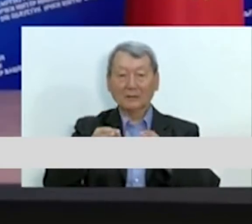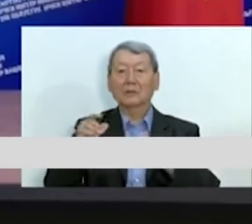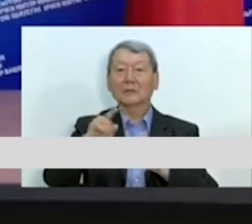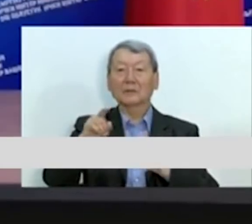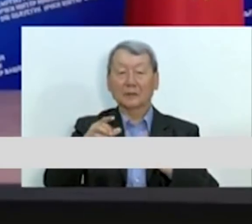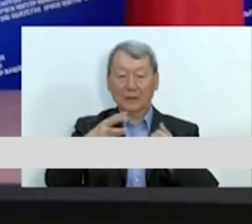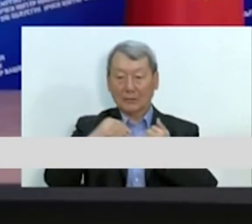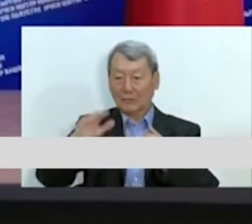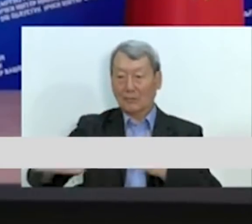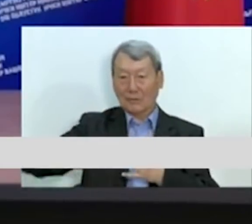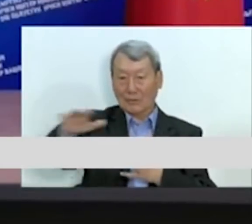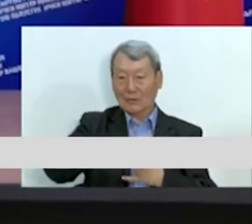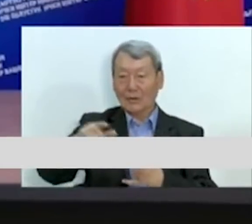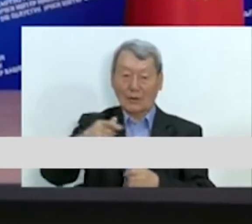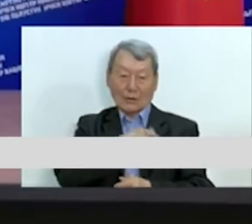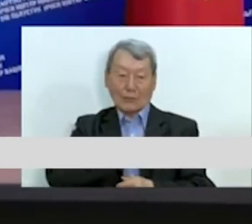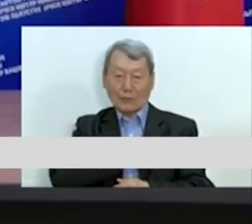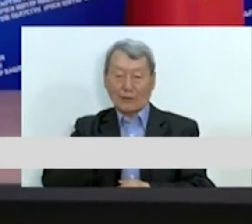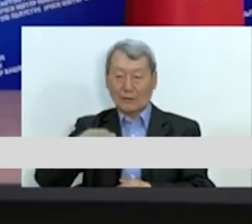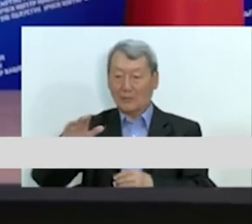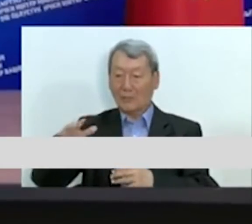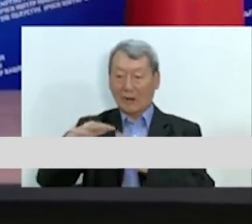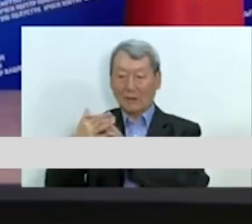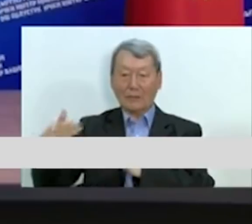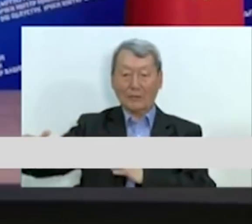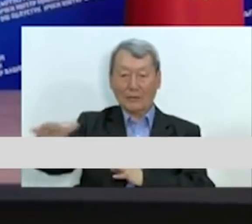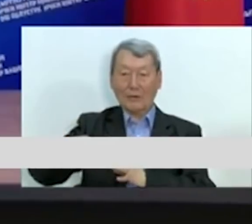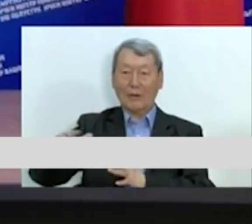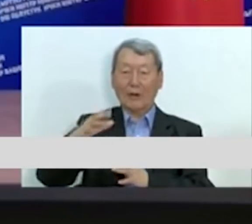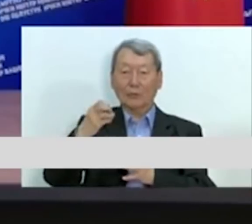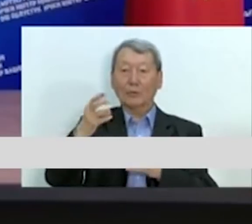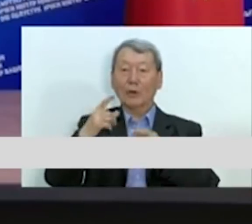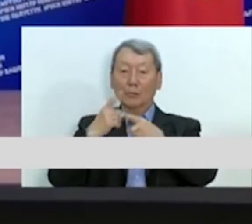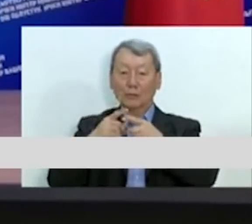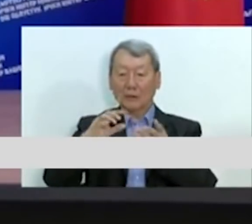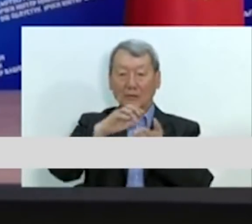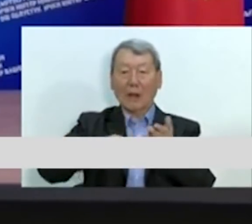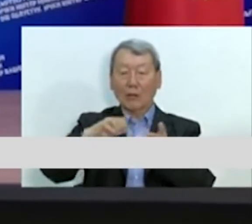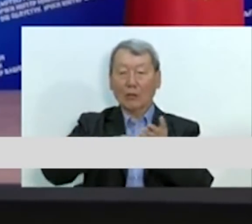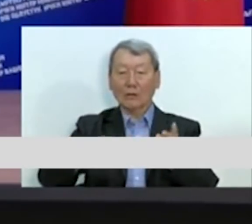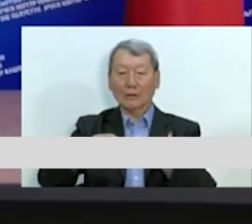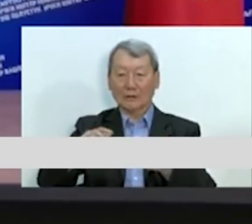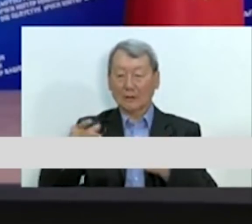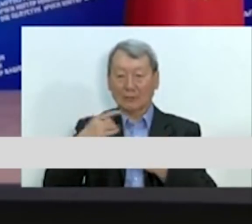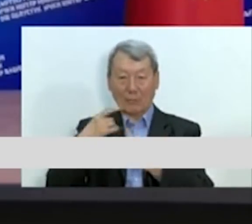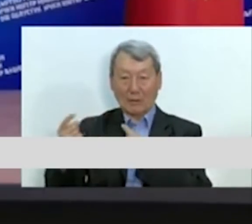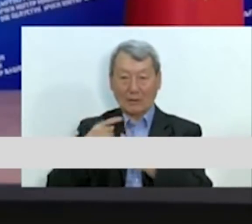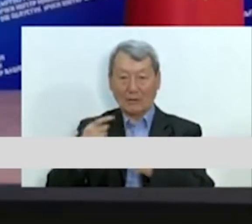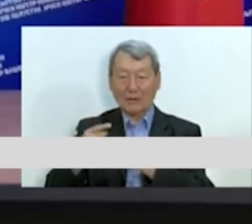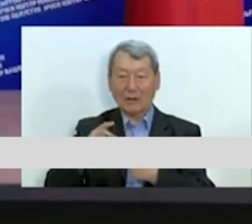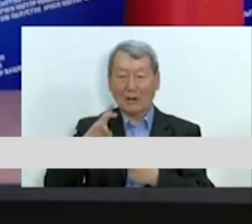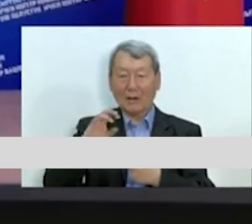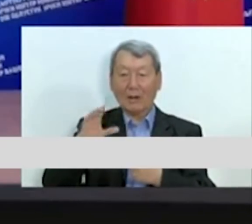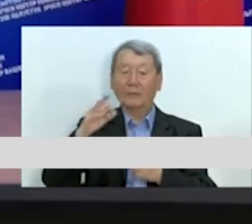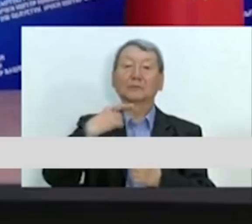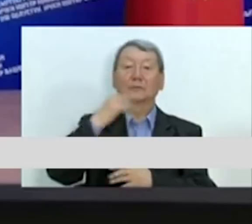Анткени жергиликтүү бийлик өкүлдөрү, депутаттар буларга анан налоговыйдан дагы мындай кеңеше турган,